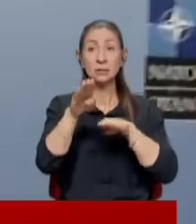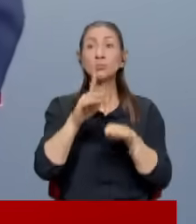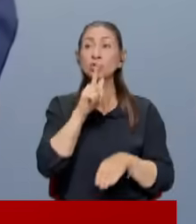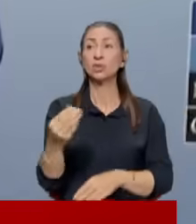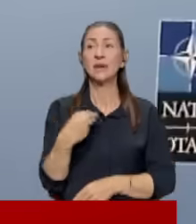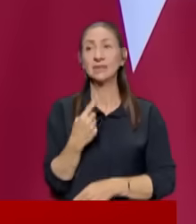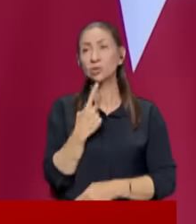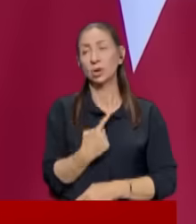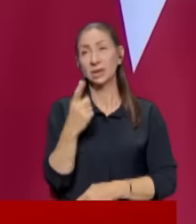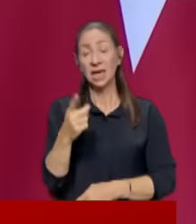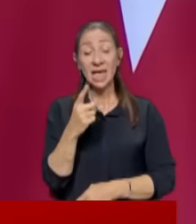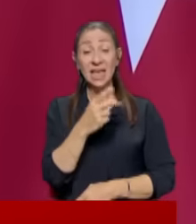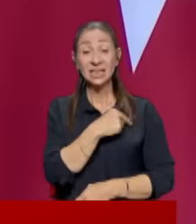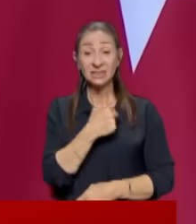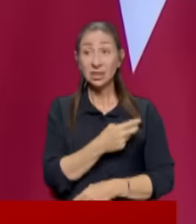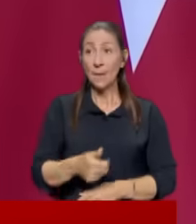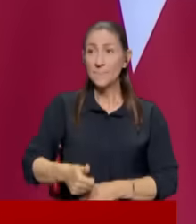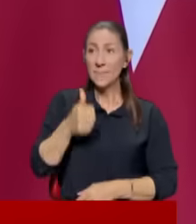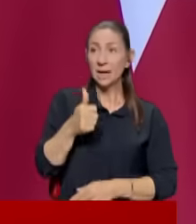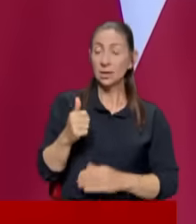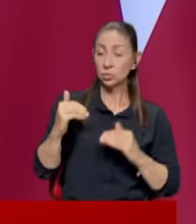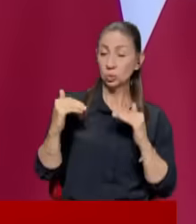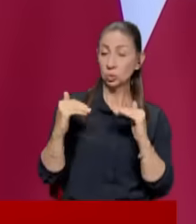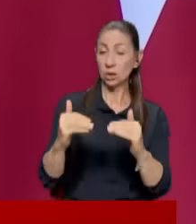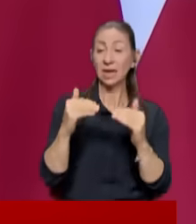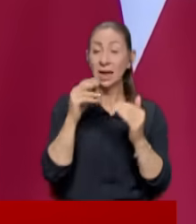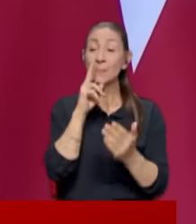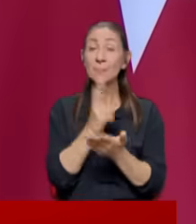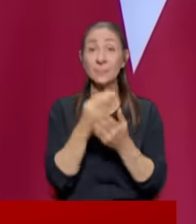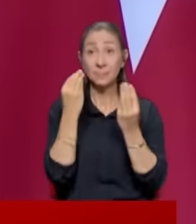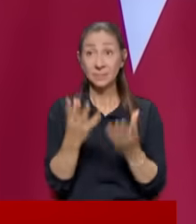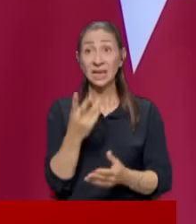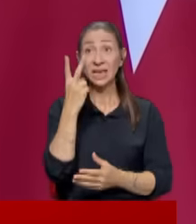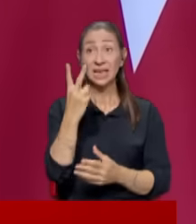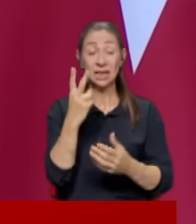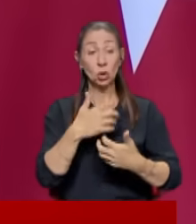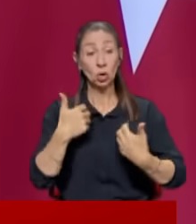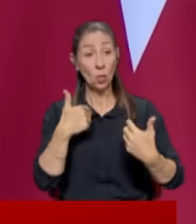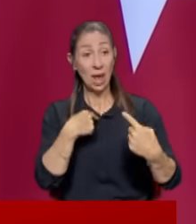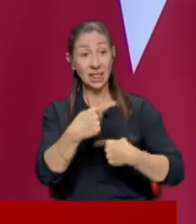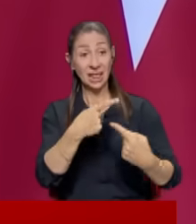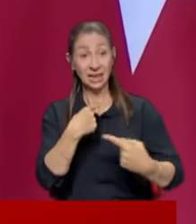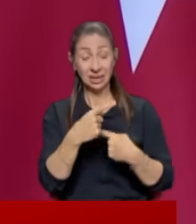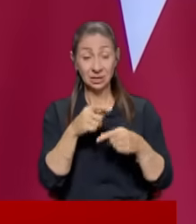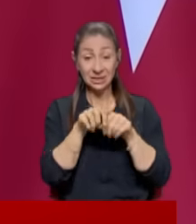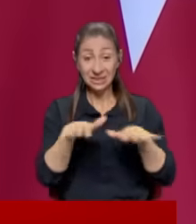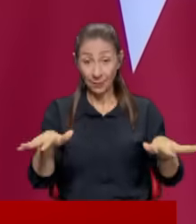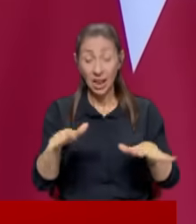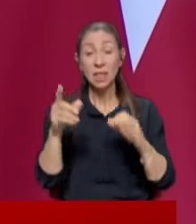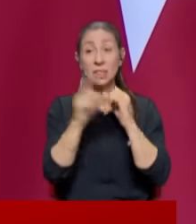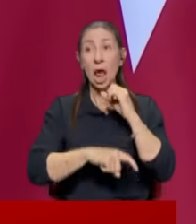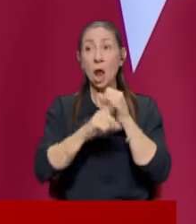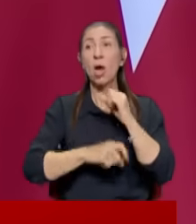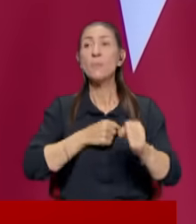taahhüt ettiğini söyledi. İsveç'le bakan düzeyinde kurulmasına karar verilen ikili güvenlik mekanizmasıyla